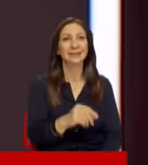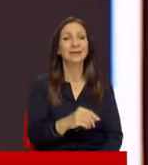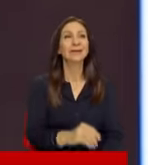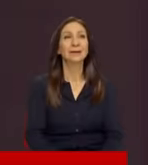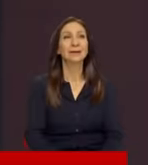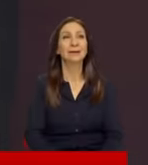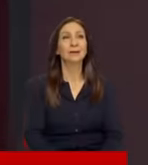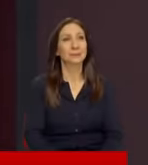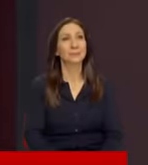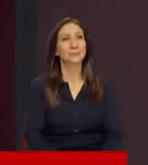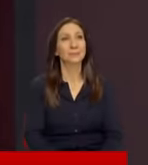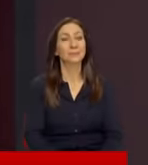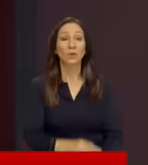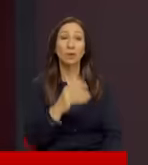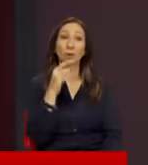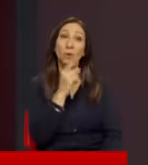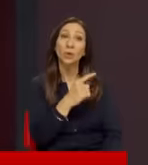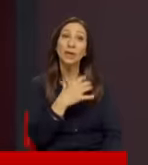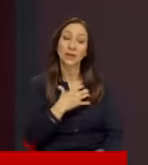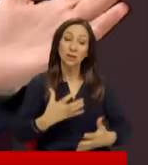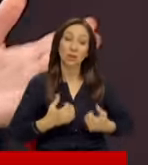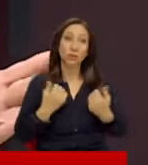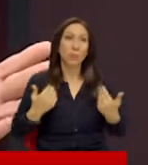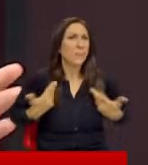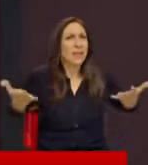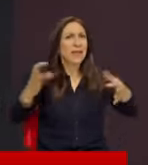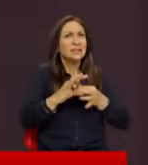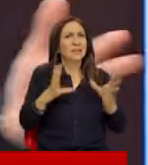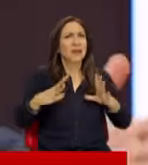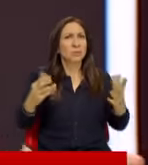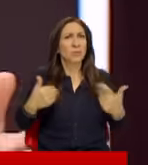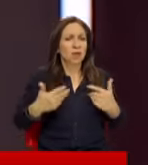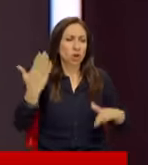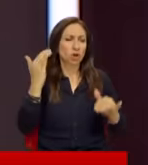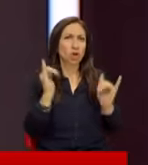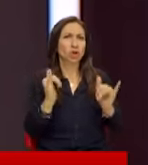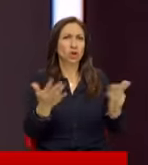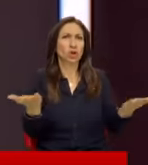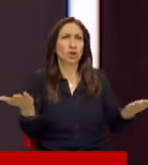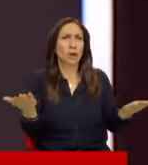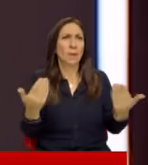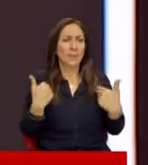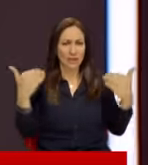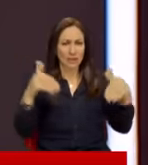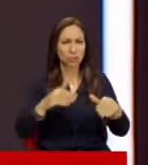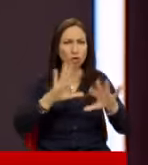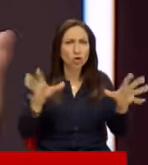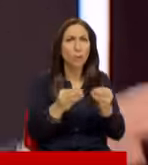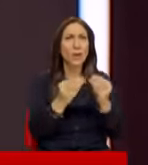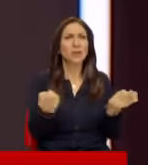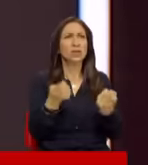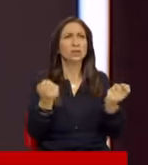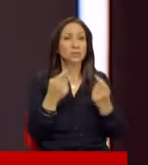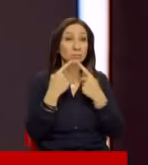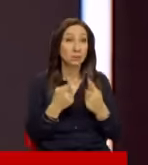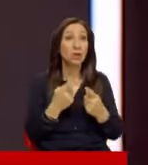Ve o da kendini savunmuş. Benimle ne ilgisi var demiş. Benden önce kötüydü demiş. Ben geldim toparlamaya çalıştım